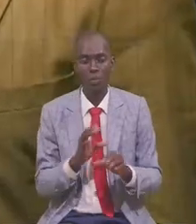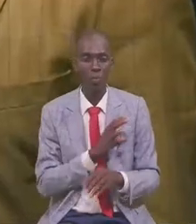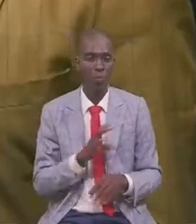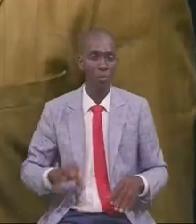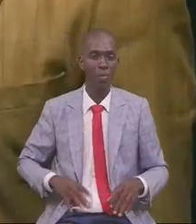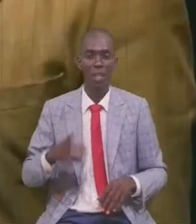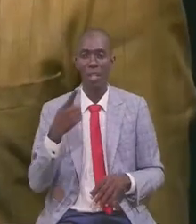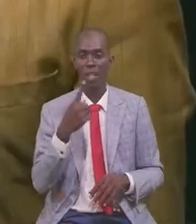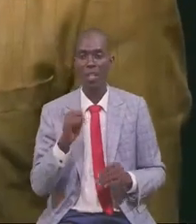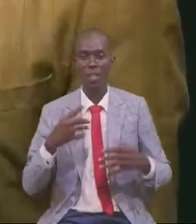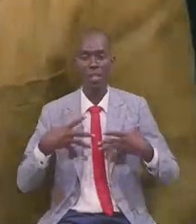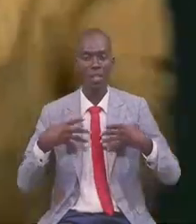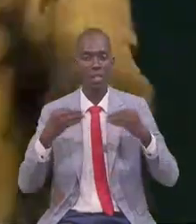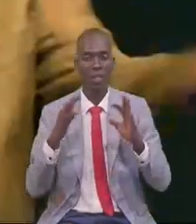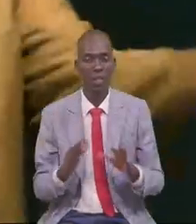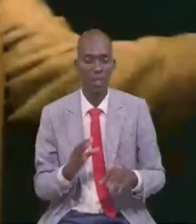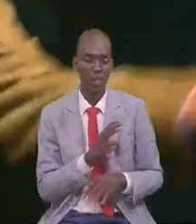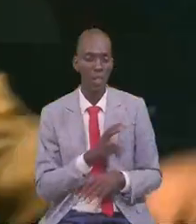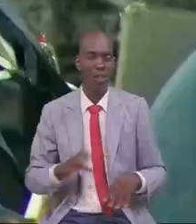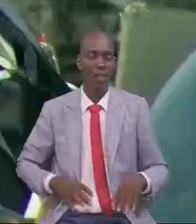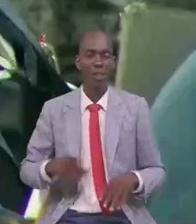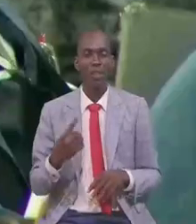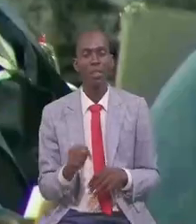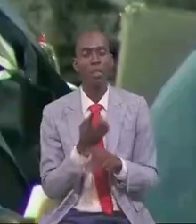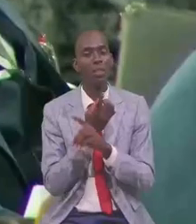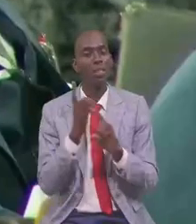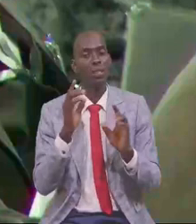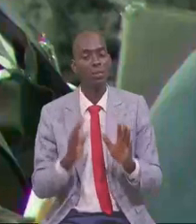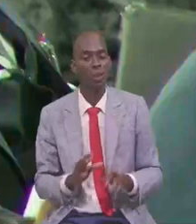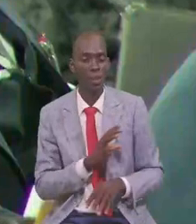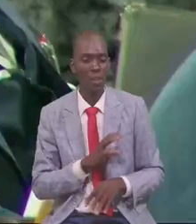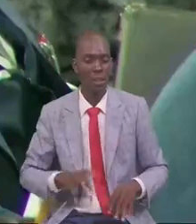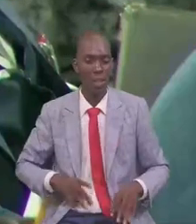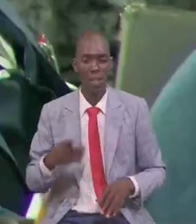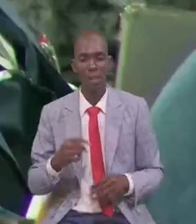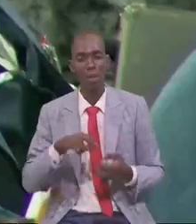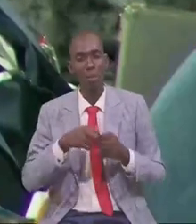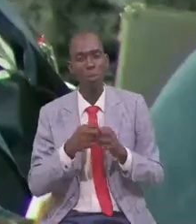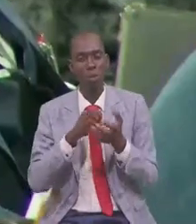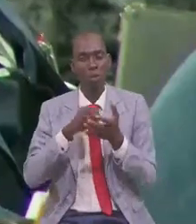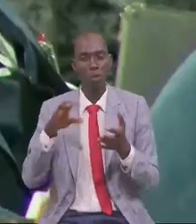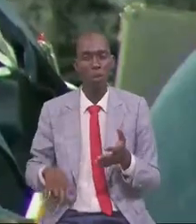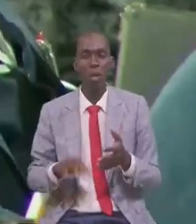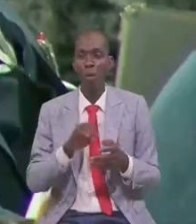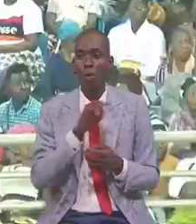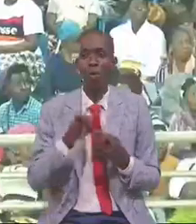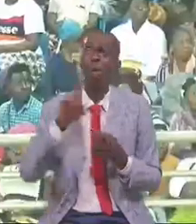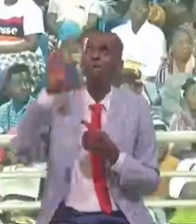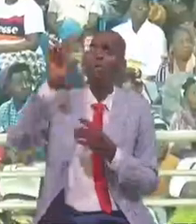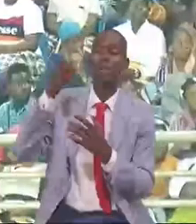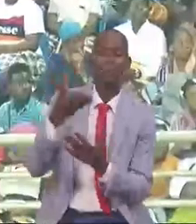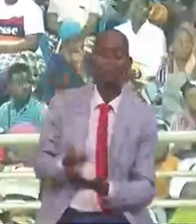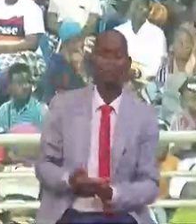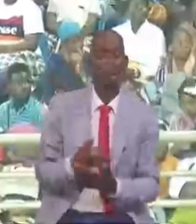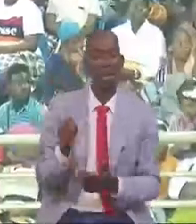Christ le Libérateur, Christ celui qui déplace les montagnes. Et quand il vient, partout il va,